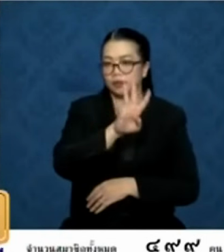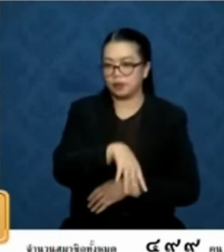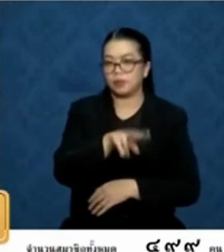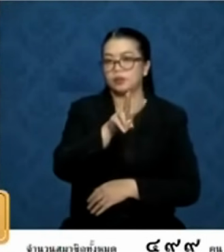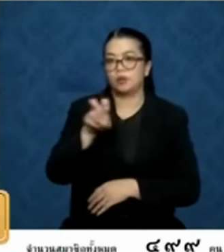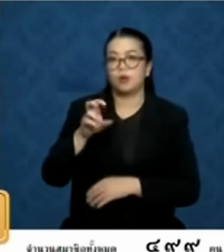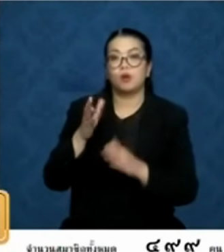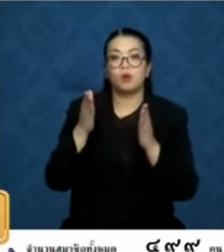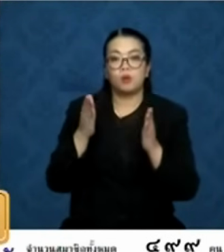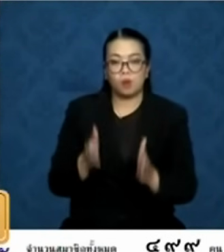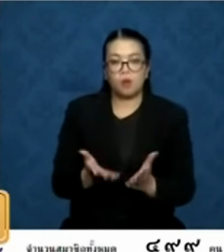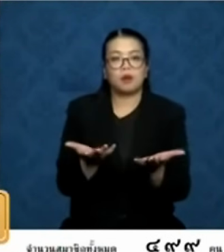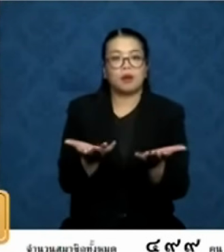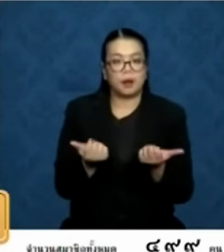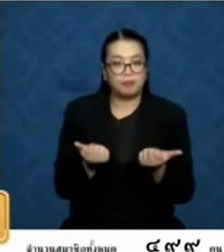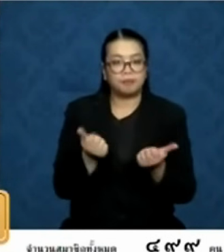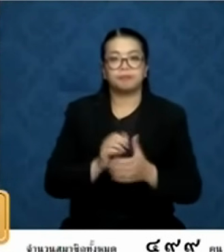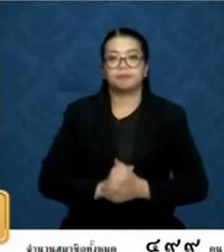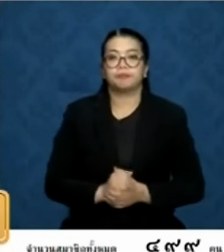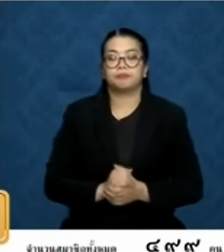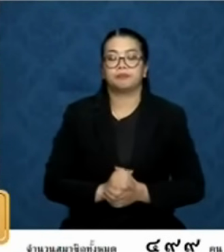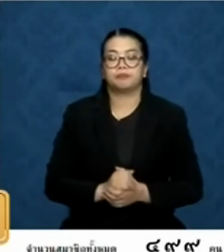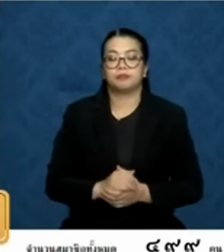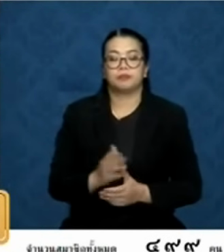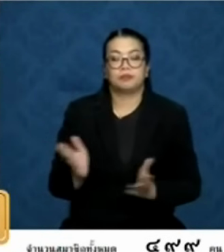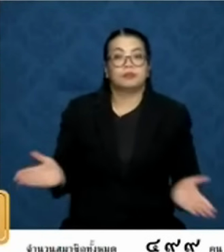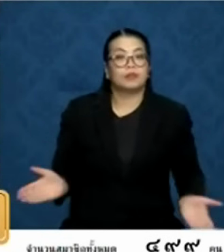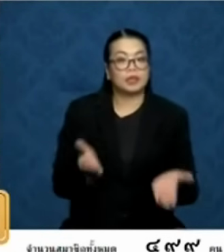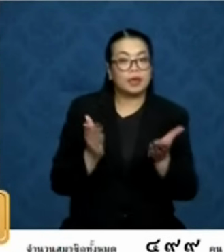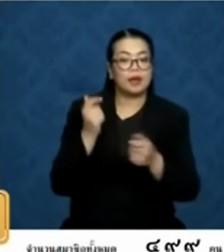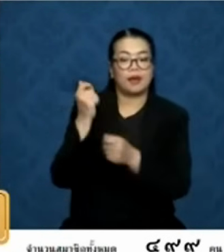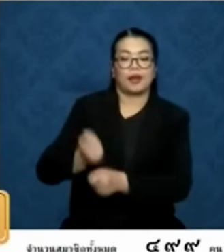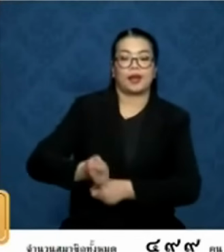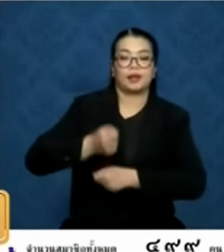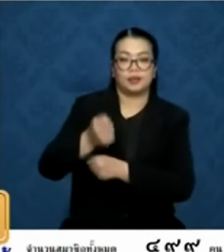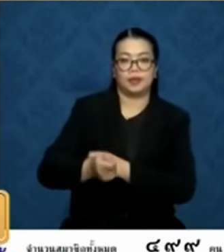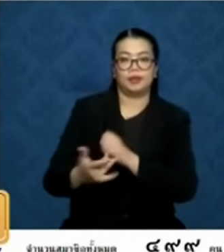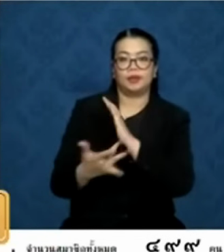4,200 คนและถ่ายทอดเทคโนโลยีเกษตรทันสมัย